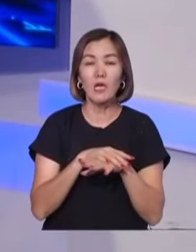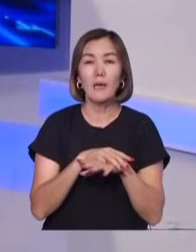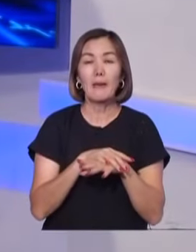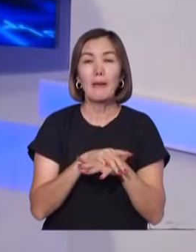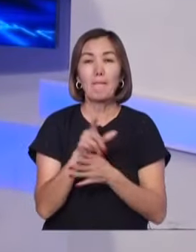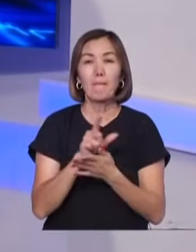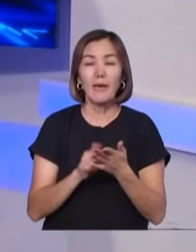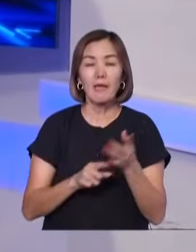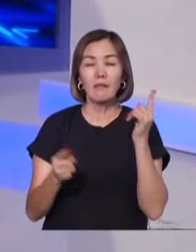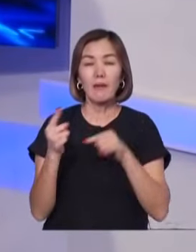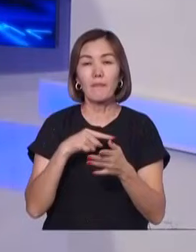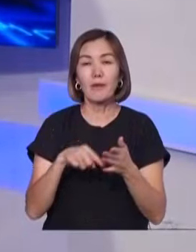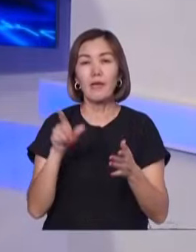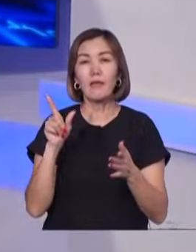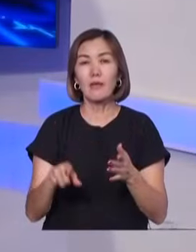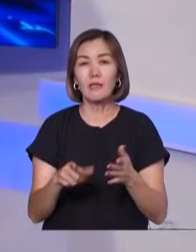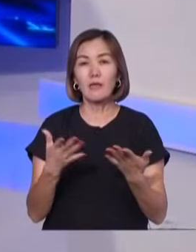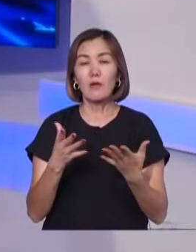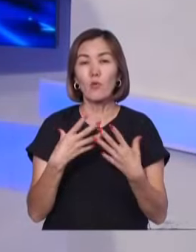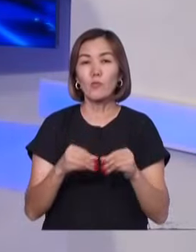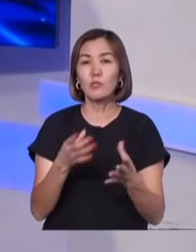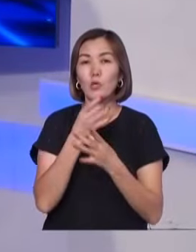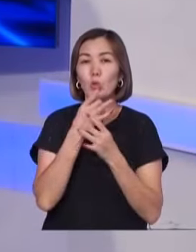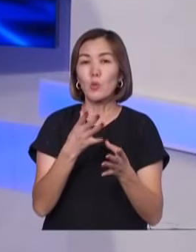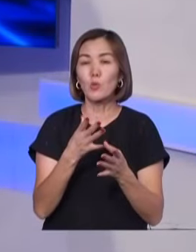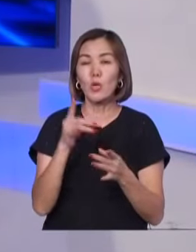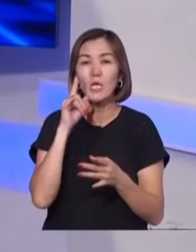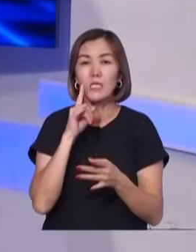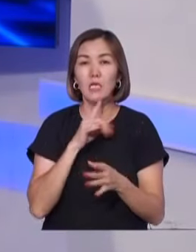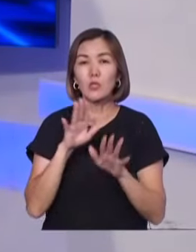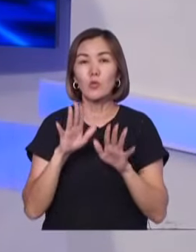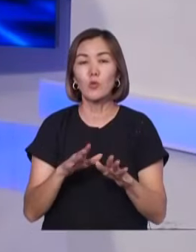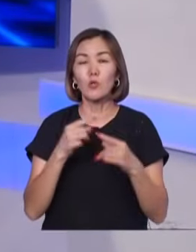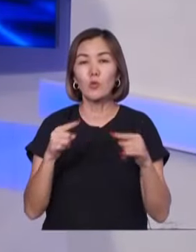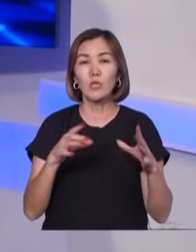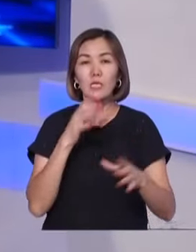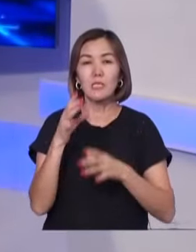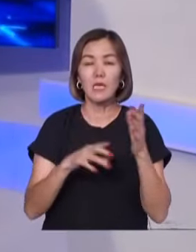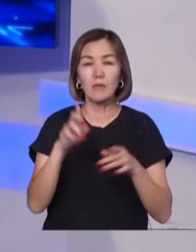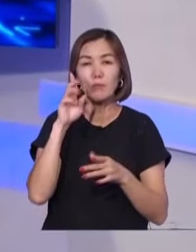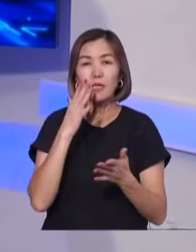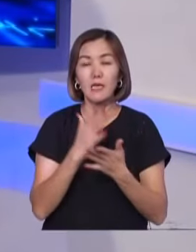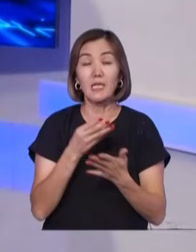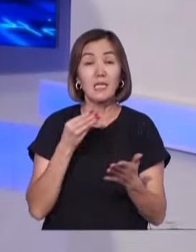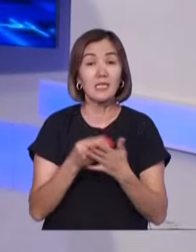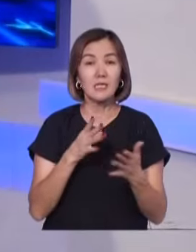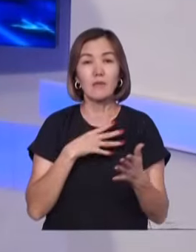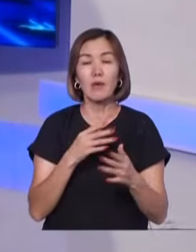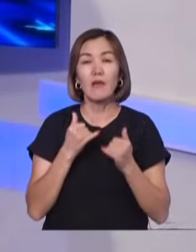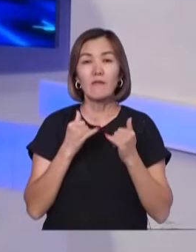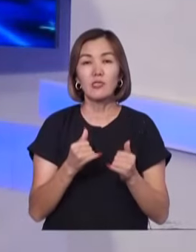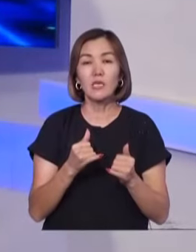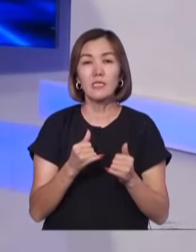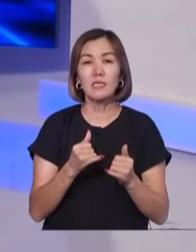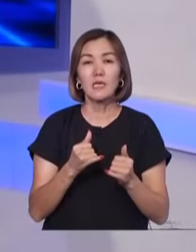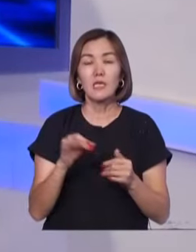поэта просветителя И философа в обществе и культуры не только Казахстана но и других стран мира неоценима в честь знаменательной